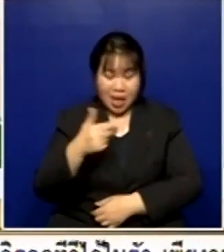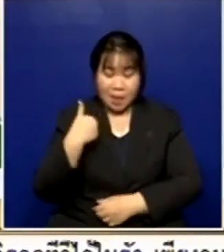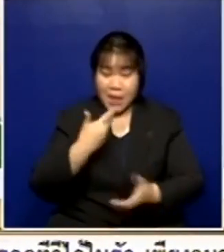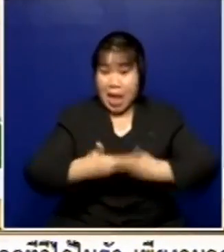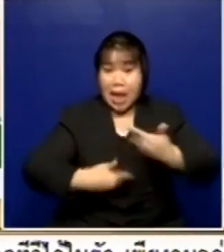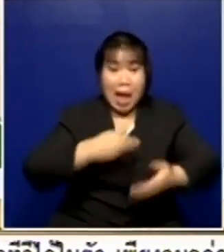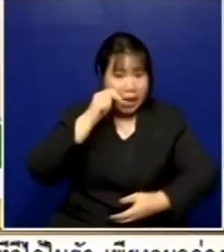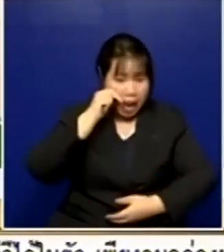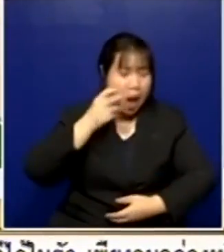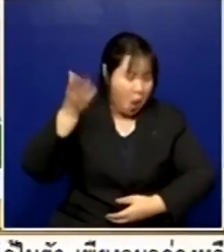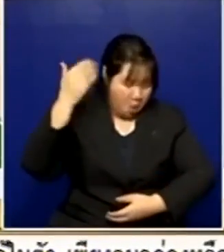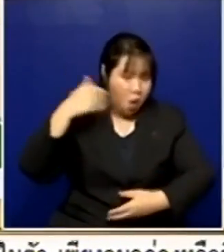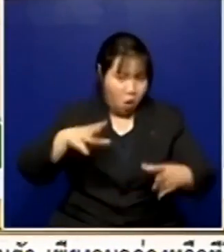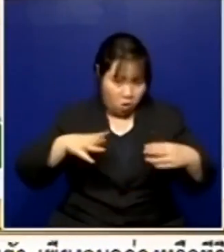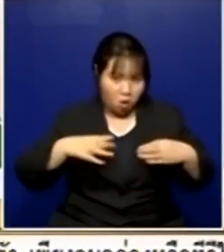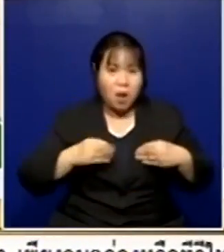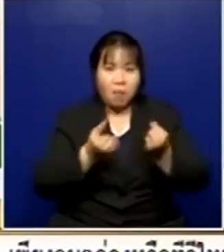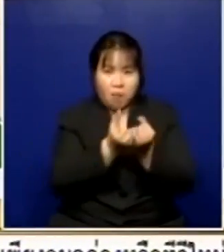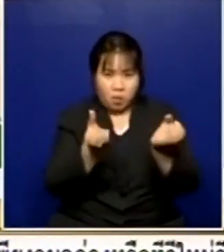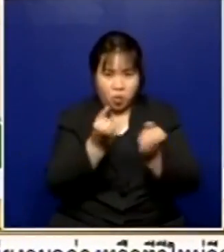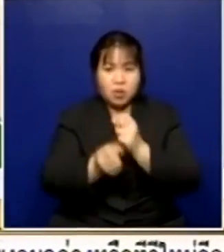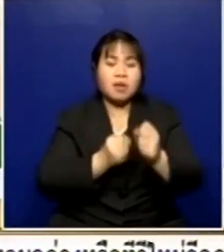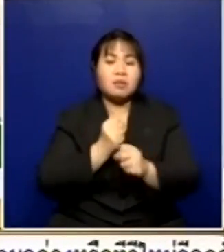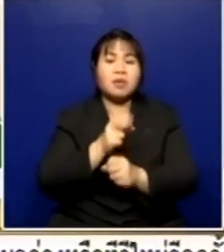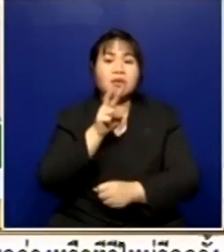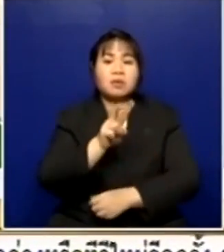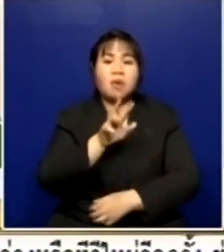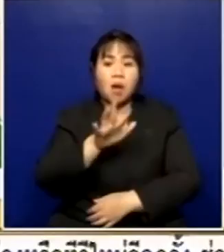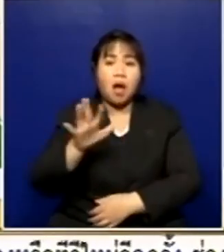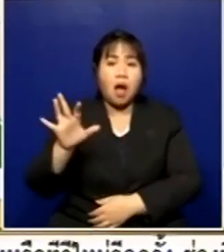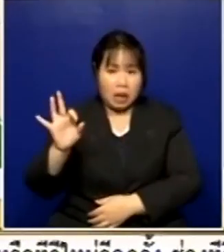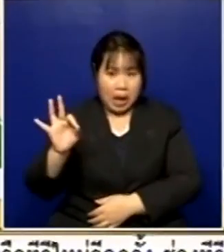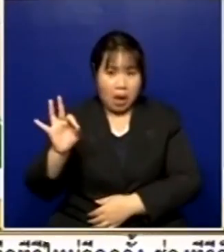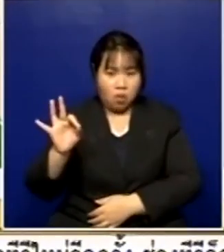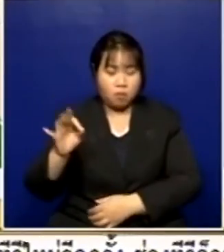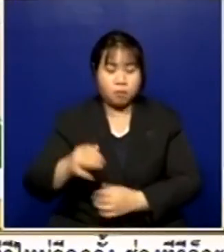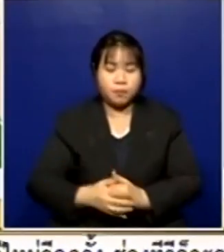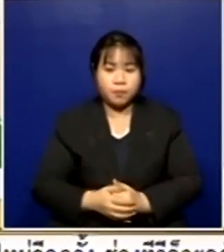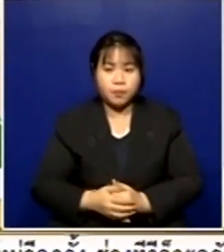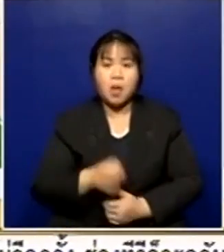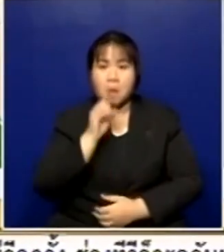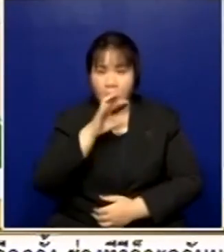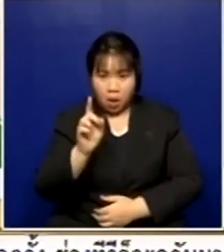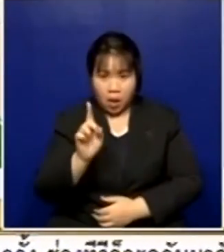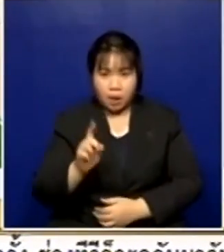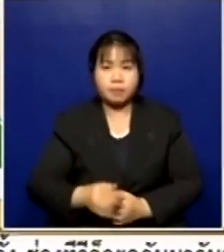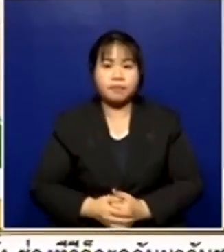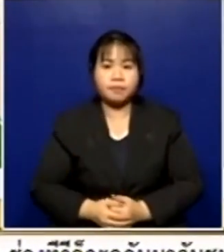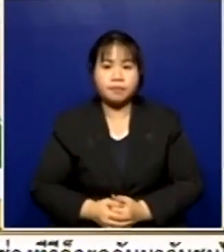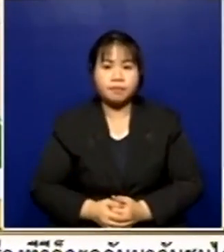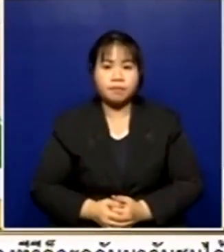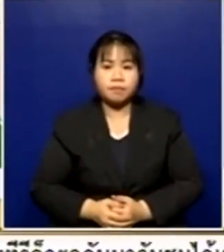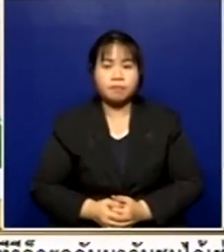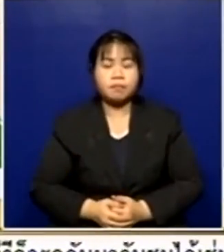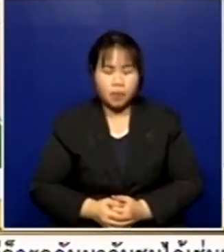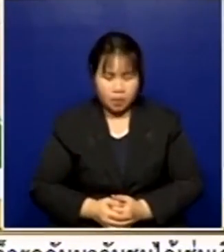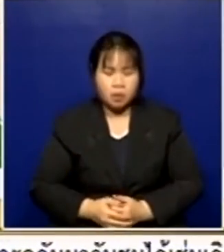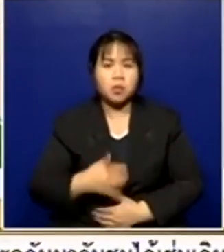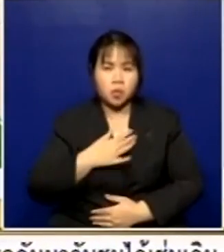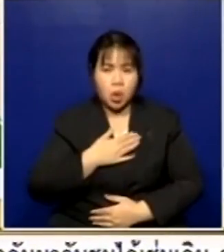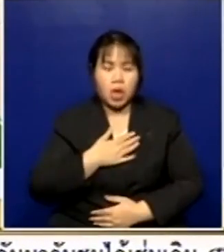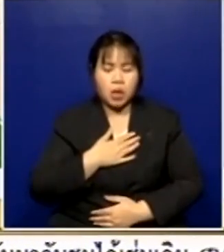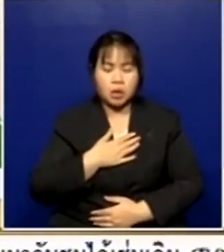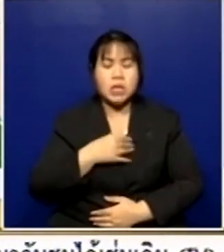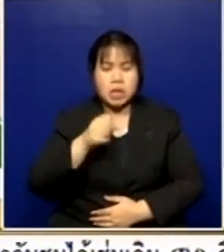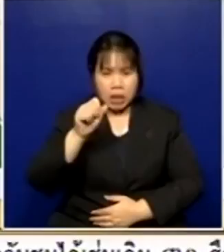ซึ่งเคยบวชรับร่างรัฐธรรมนูญเมื่อปี 2559ท่านได้กล่าวไว้ว่าถ้ารู้ตัวว่าเป็นคน